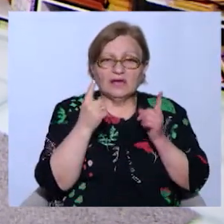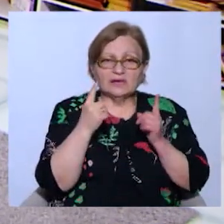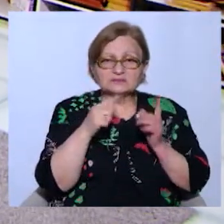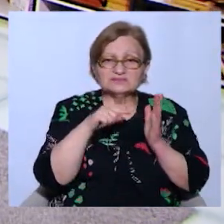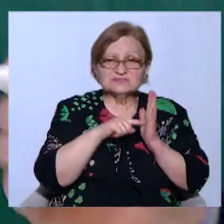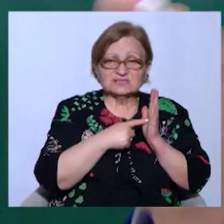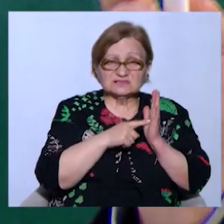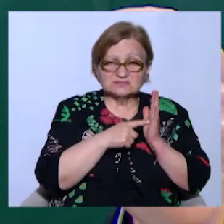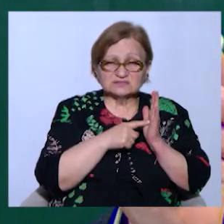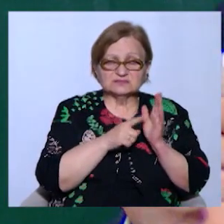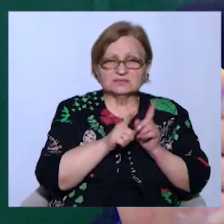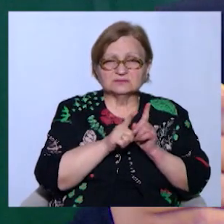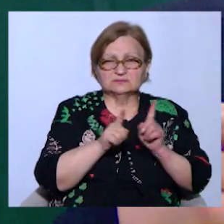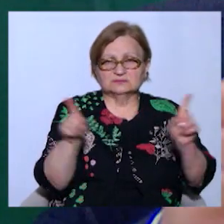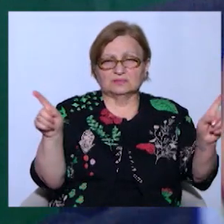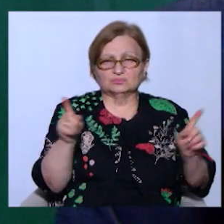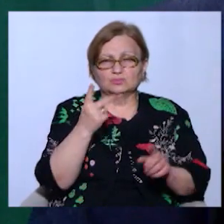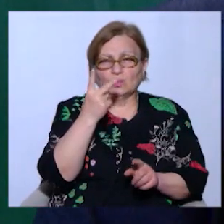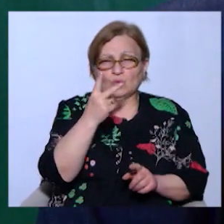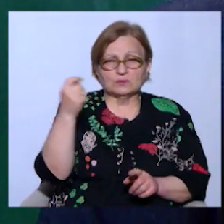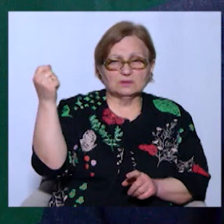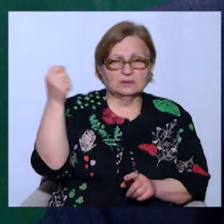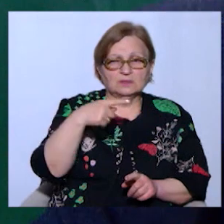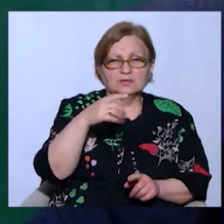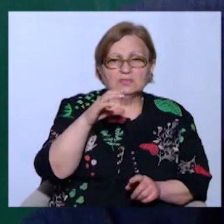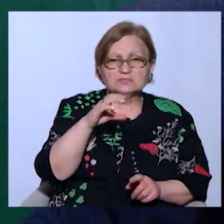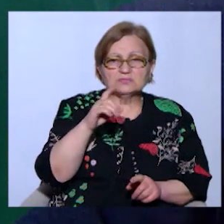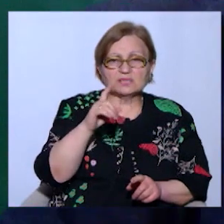სხივი, აი ორი სხივი. რომ სხივი რა არის?